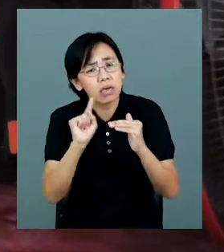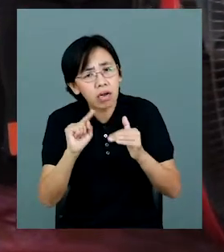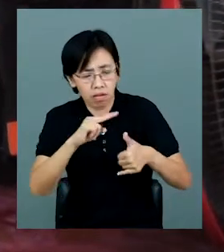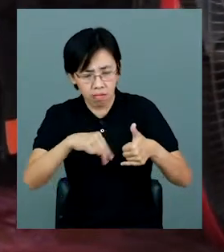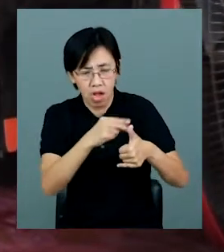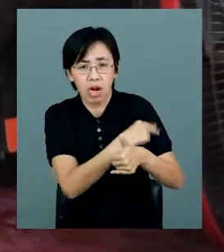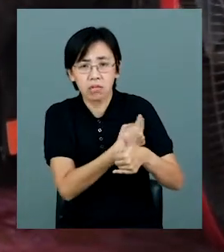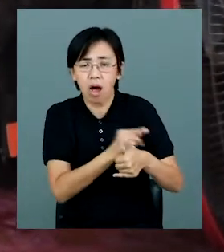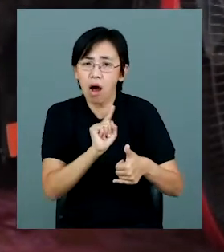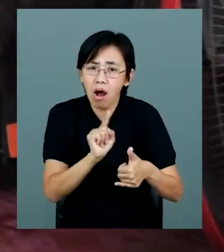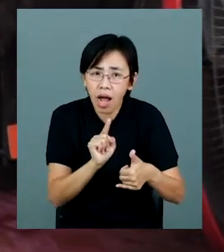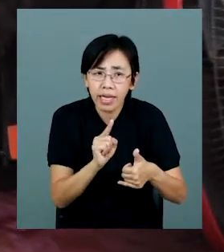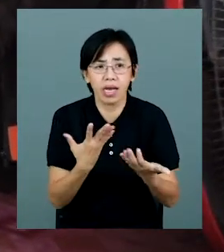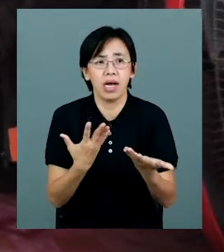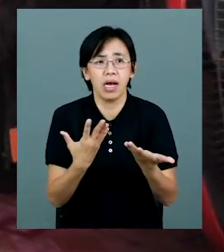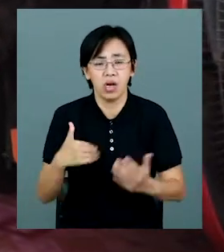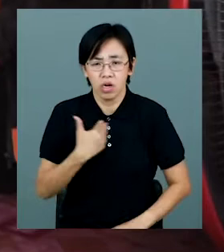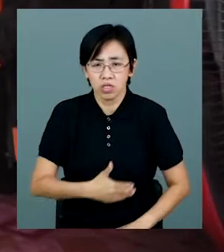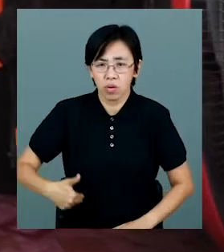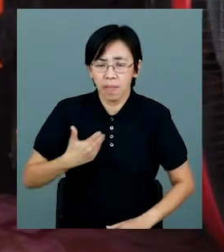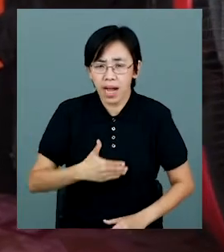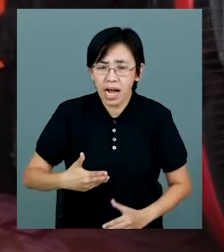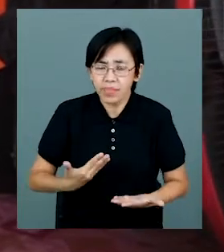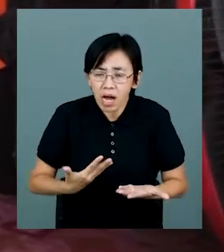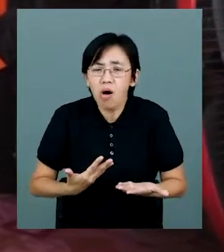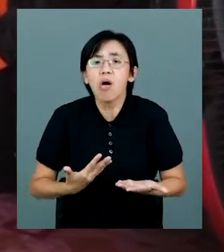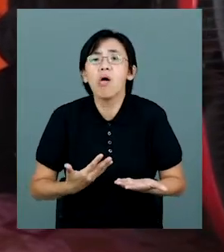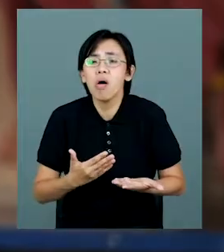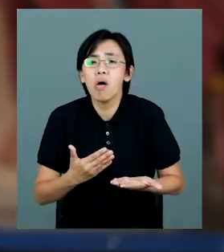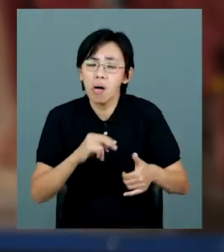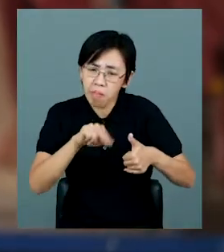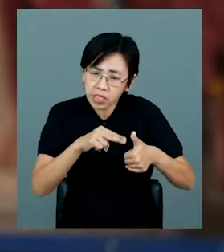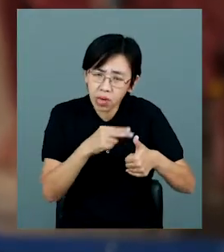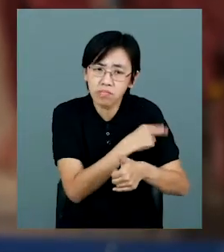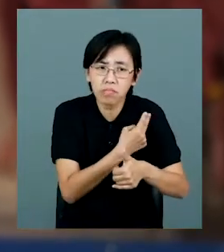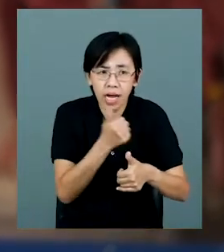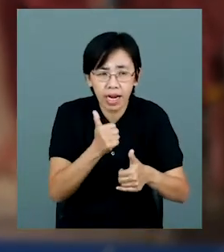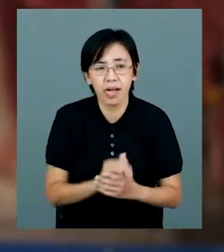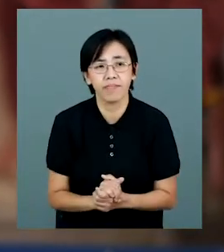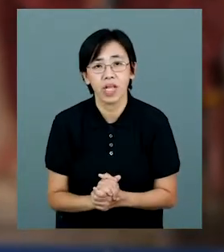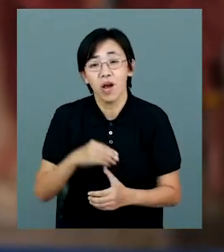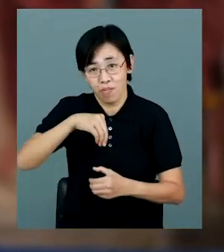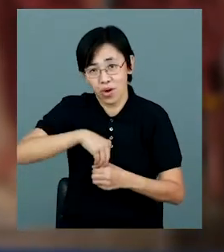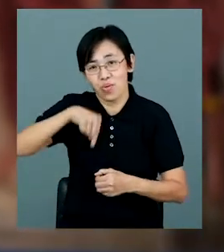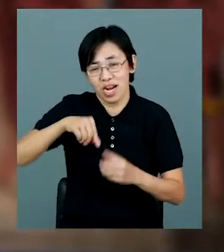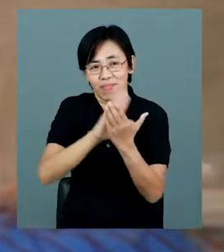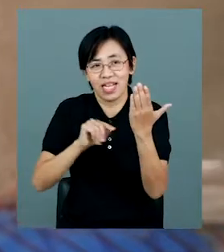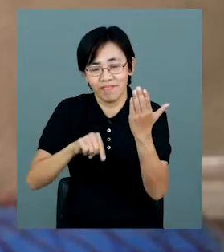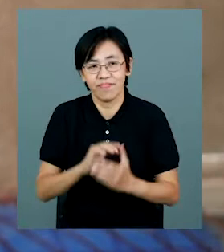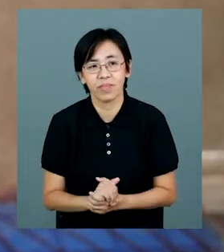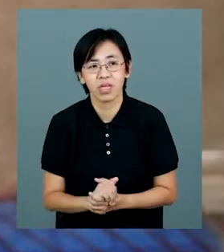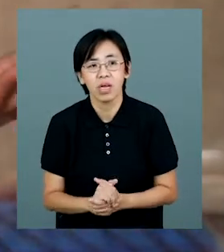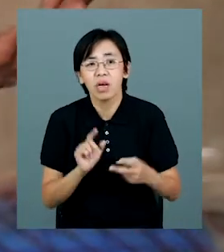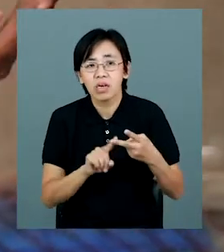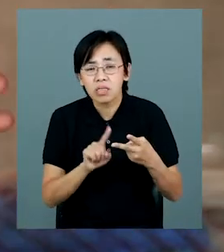ทธิ์ในการรักษามีหลักประกันสุขภาพนะคะในการที่เขาอาศัยอยู่ในประเทศใดประเทศหนึ่ง2คือเอาแล้วสิทธิ์ที่เขามีเนี่ยเข